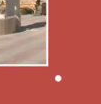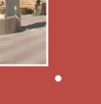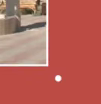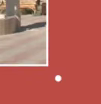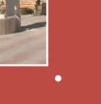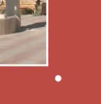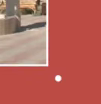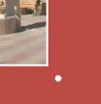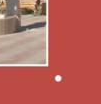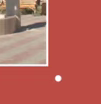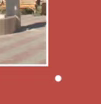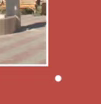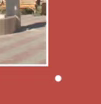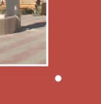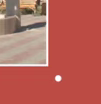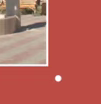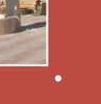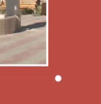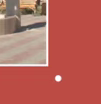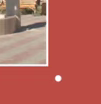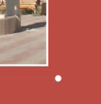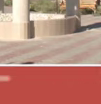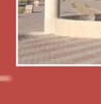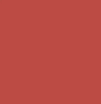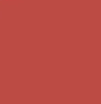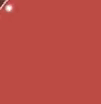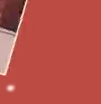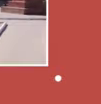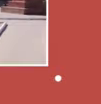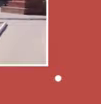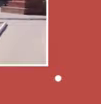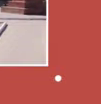Қармақшыда сынап бағанасы күндіз 31 градус ыстық, түнде 16 градус нөлден жоғары.